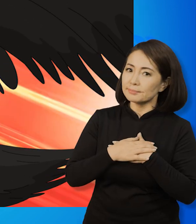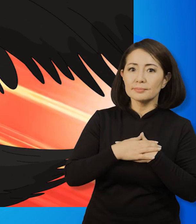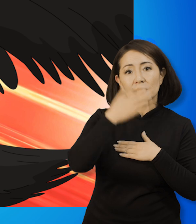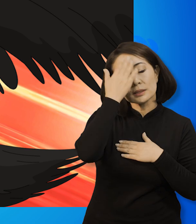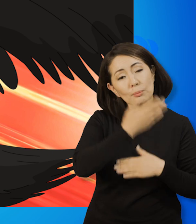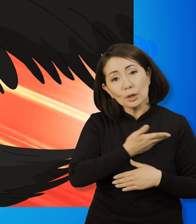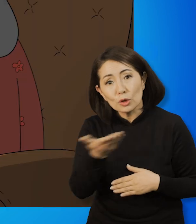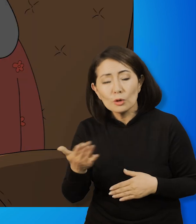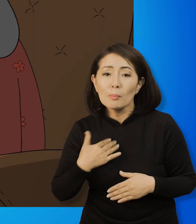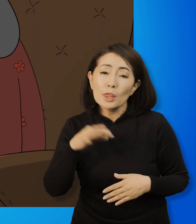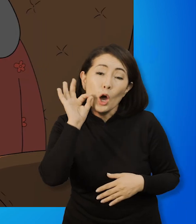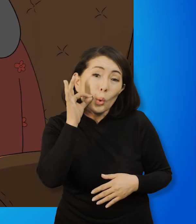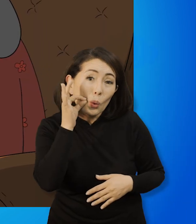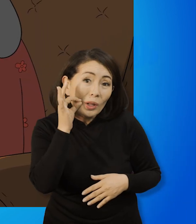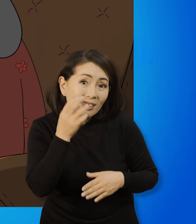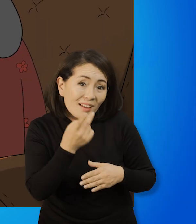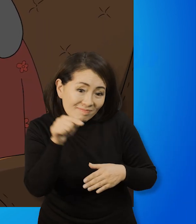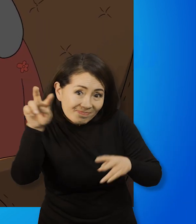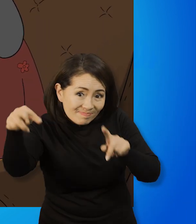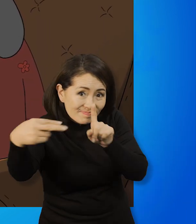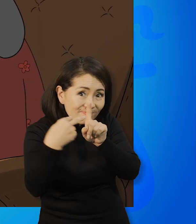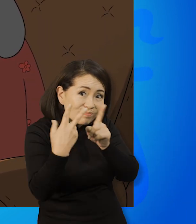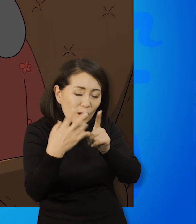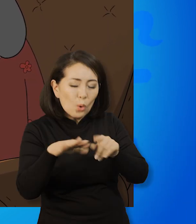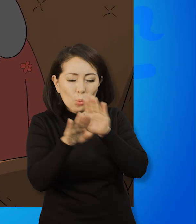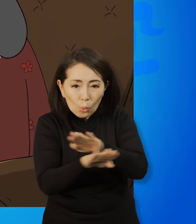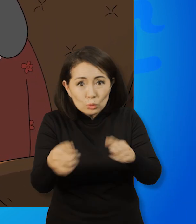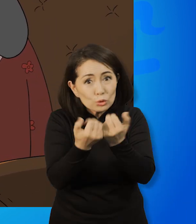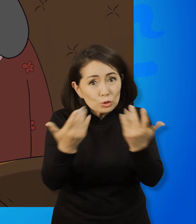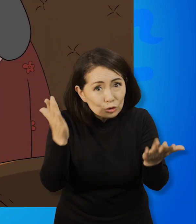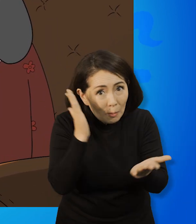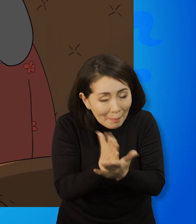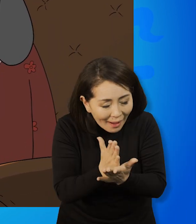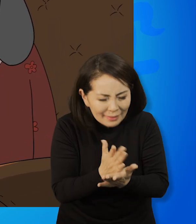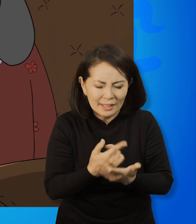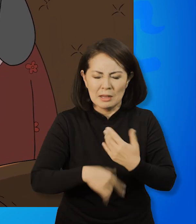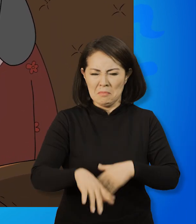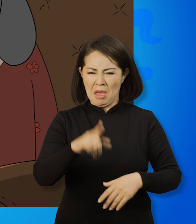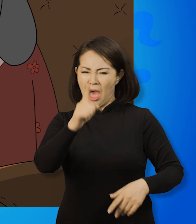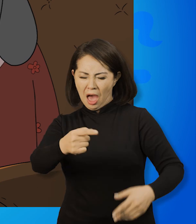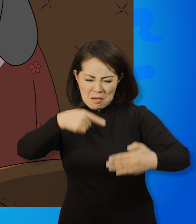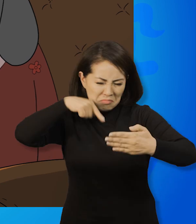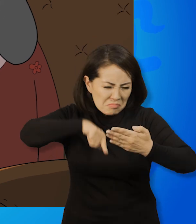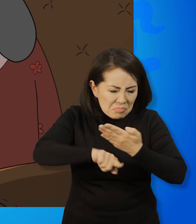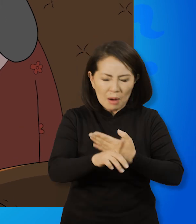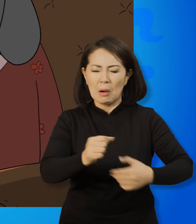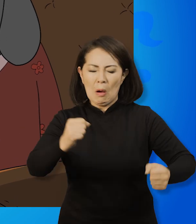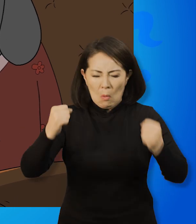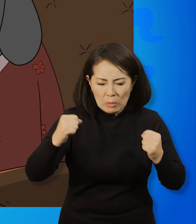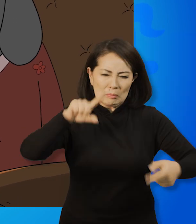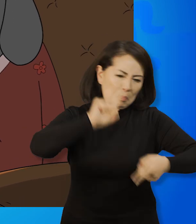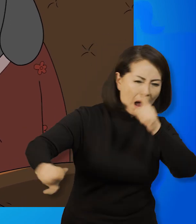Сайн бацхан уу? Манай хүүхэлдэн киног жоохон хүүхдүүд бас үзэж байгаа тул дараагийн хэсгүүдэд орсон